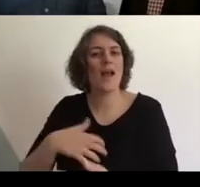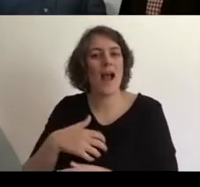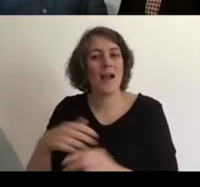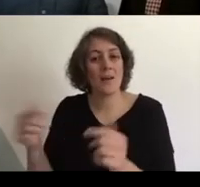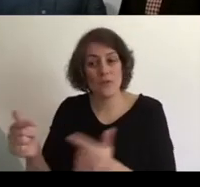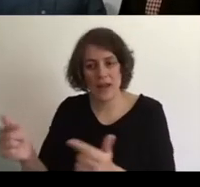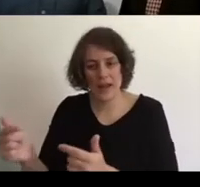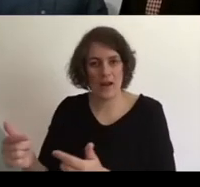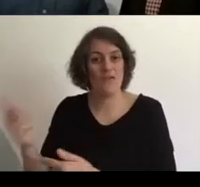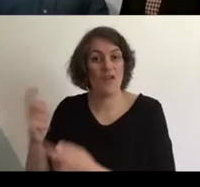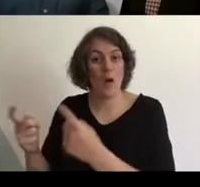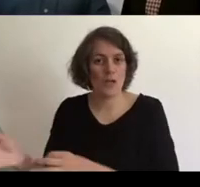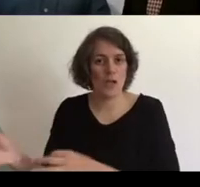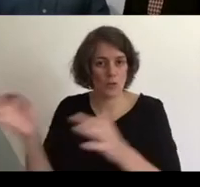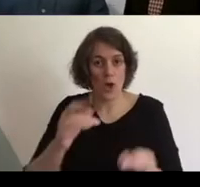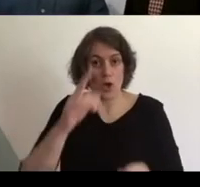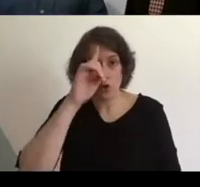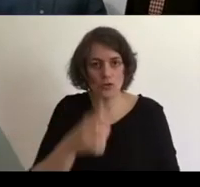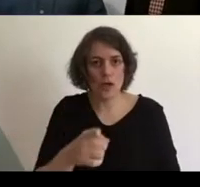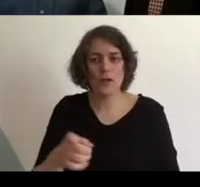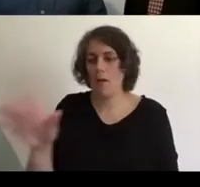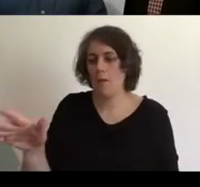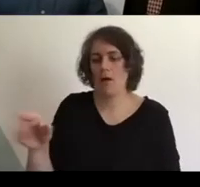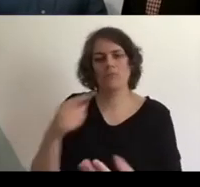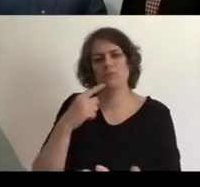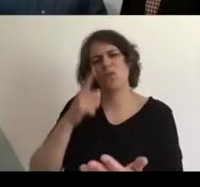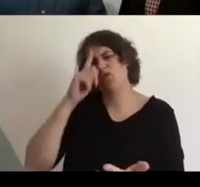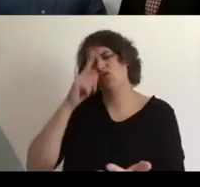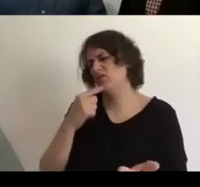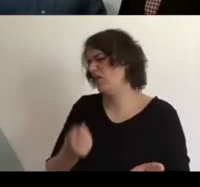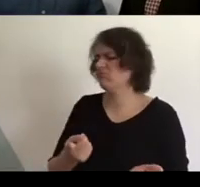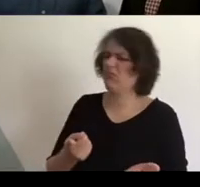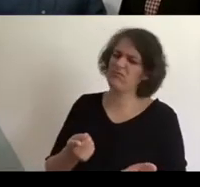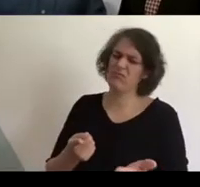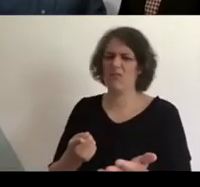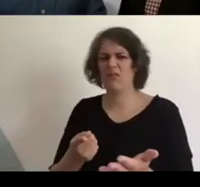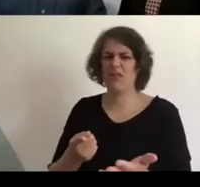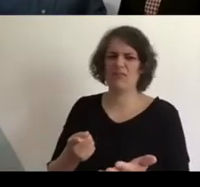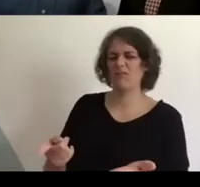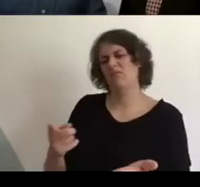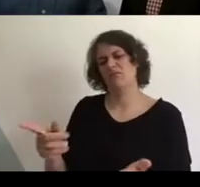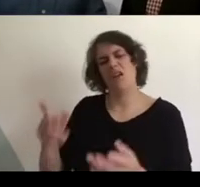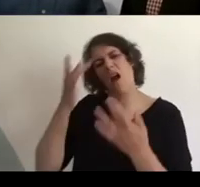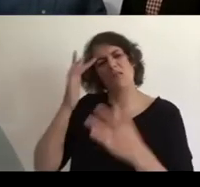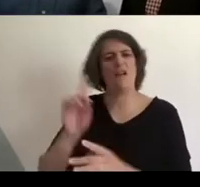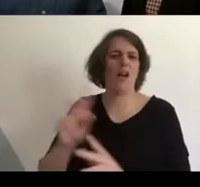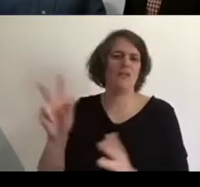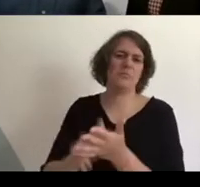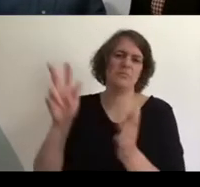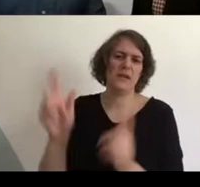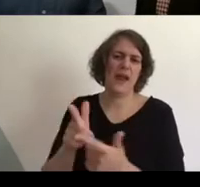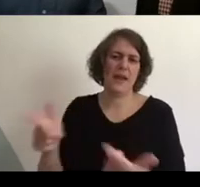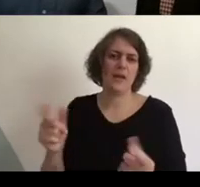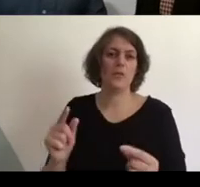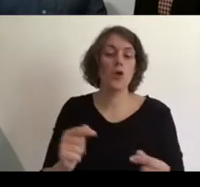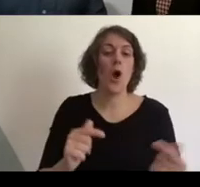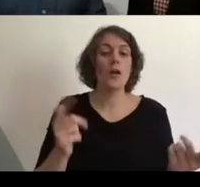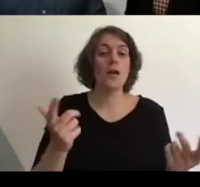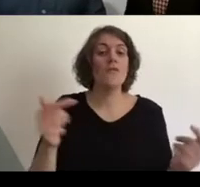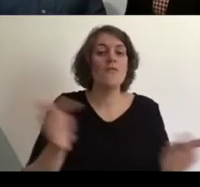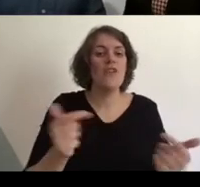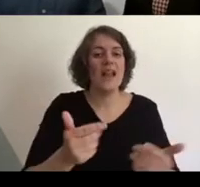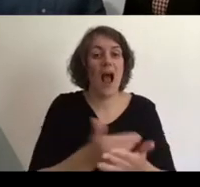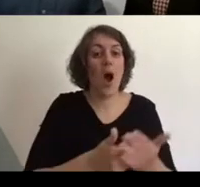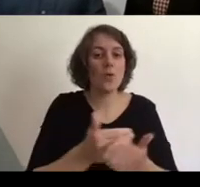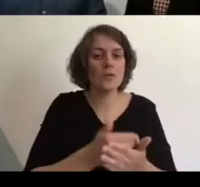aus dem Ausland kommt und stellenweise diesen Job dort auch studiert hat, denn Deutschland ist mit der Pflegeausbildung noch weit hinten dran,